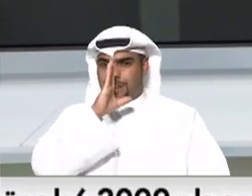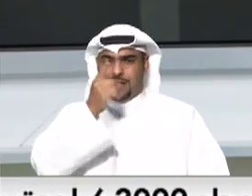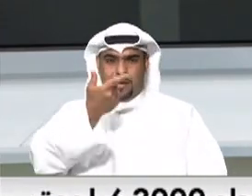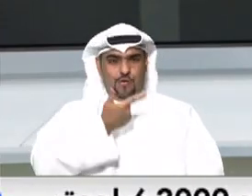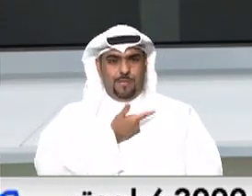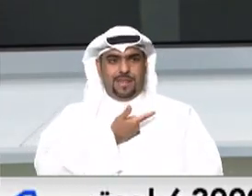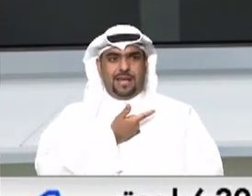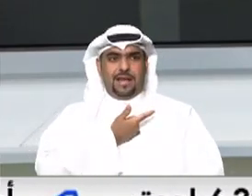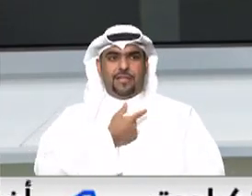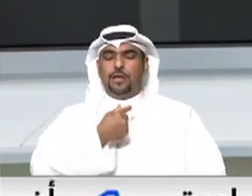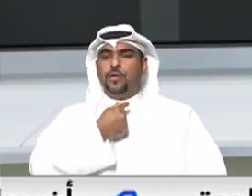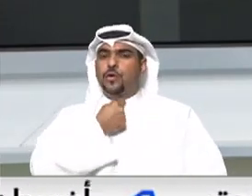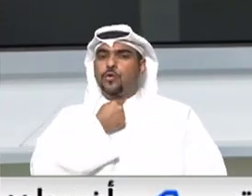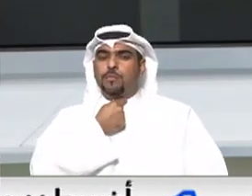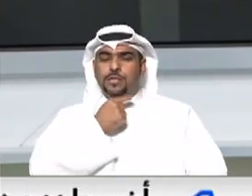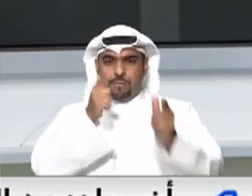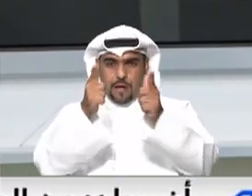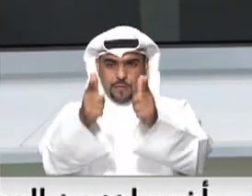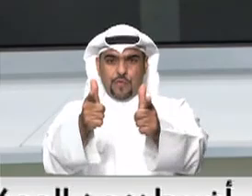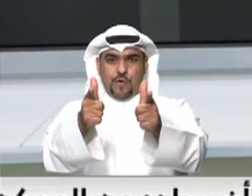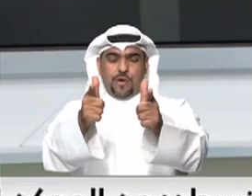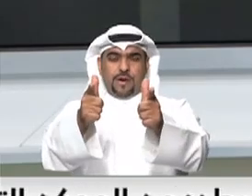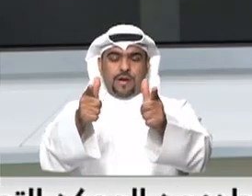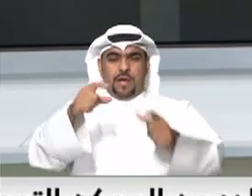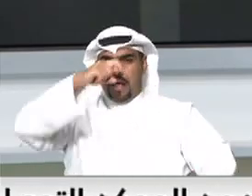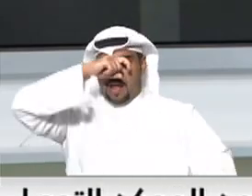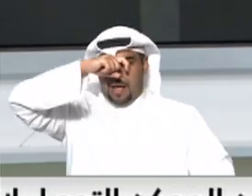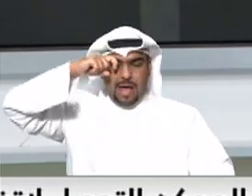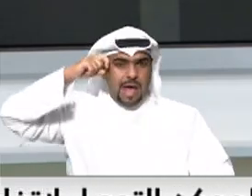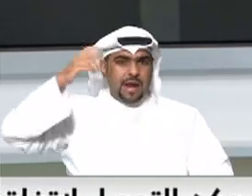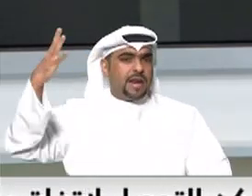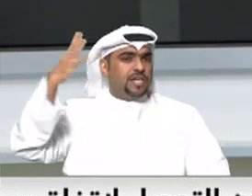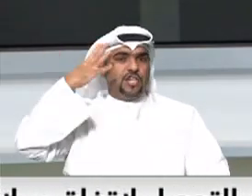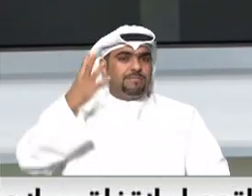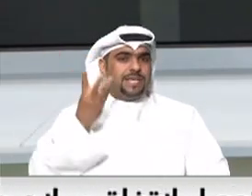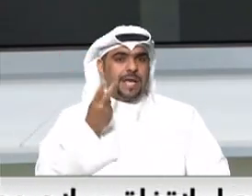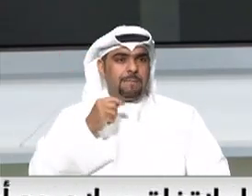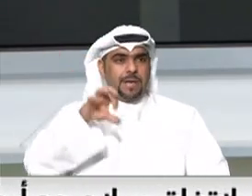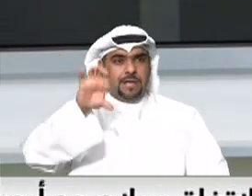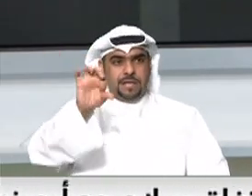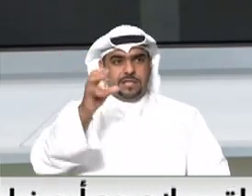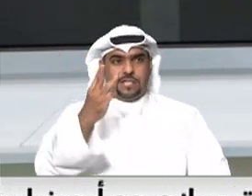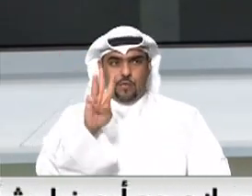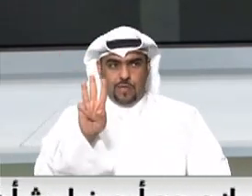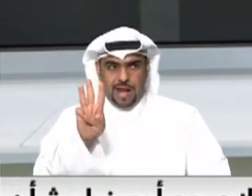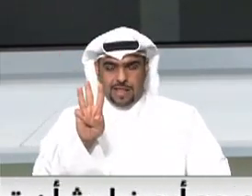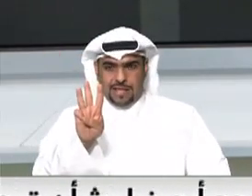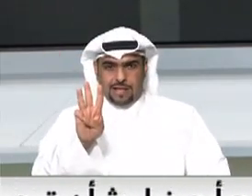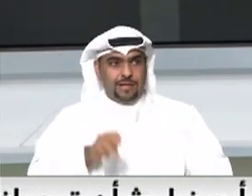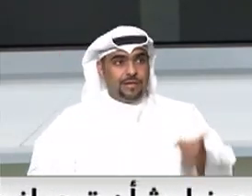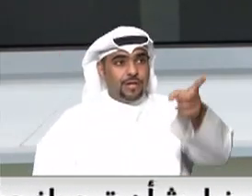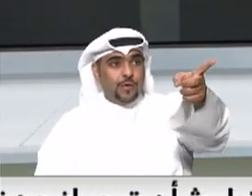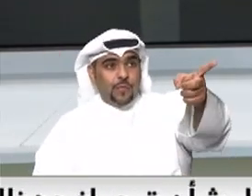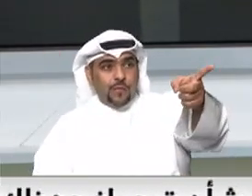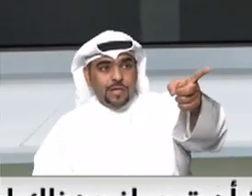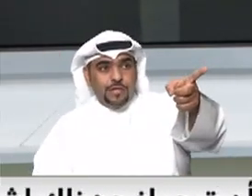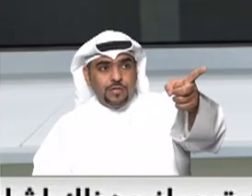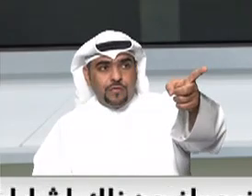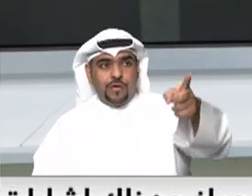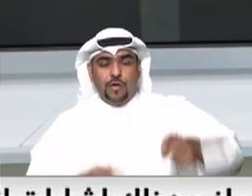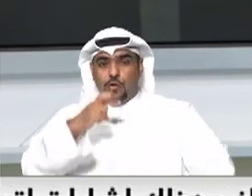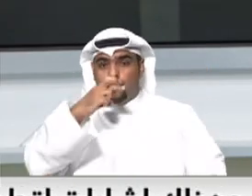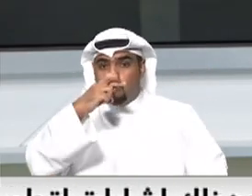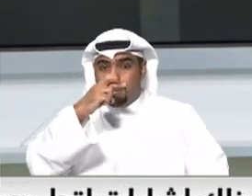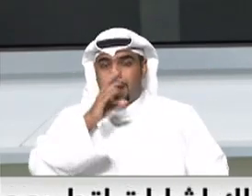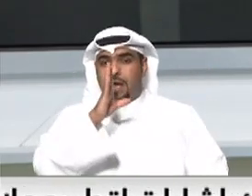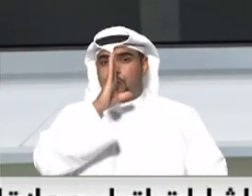اجواء حاره درجات الحراره العظمى تتراوح ما بين الاربعين الى الاربعه واربعين درجه مئويه ومن المتوقع انها تصل الى 45 درجه مئويه